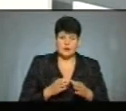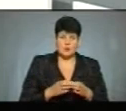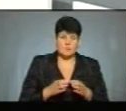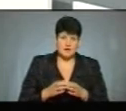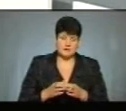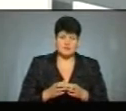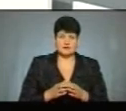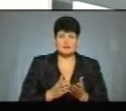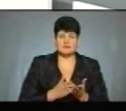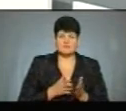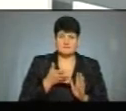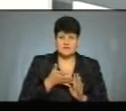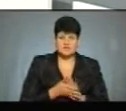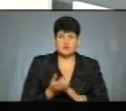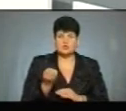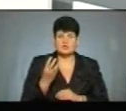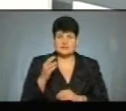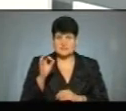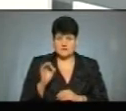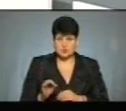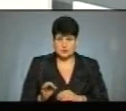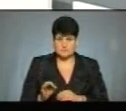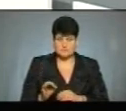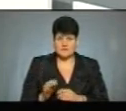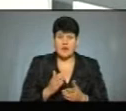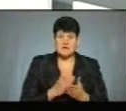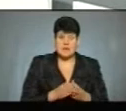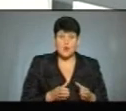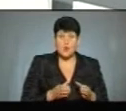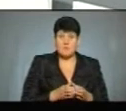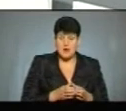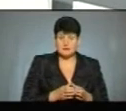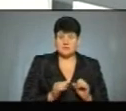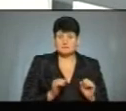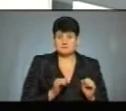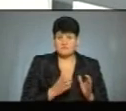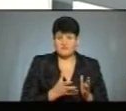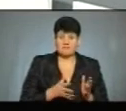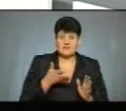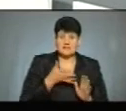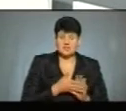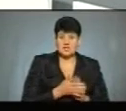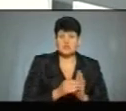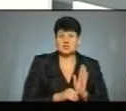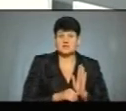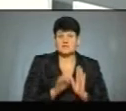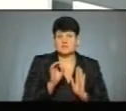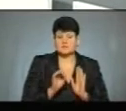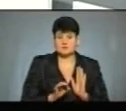на апарат управління витрачають там 14%, а є громади, які на апарат управління витрачають більше 60%,